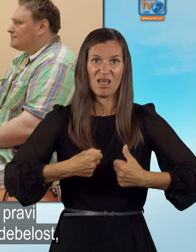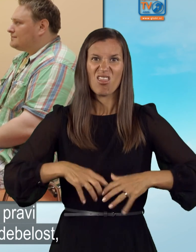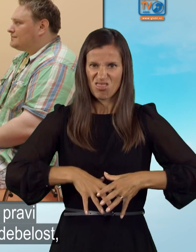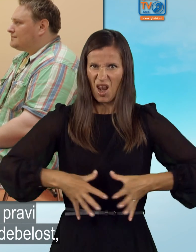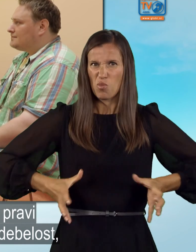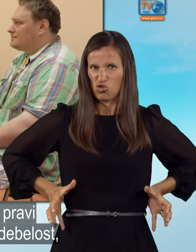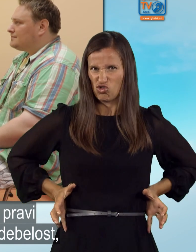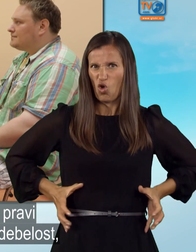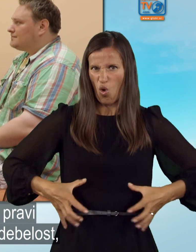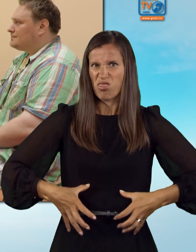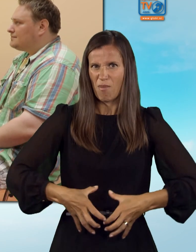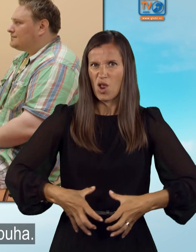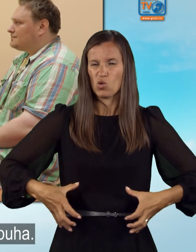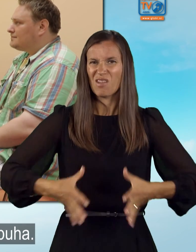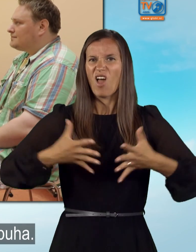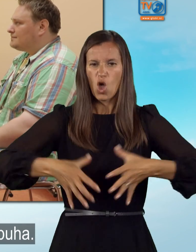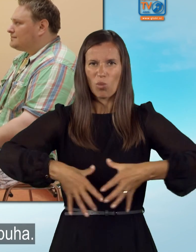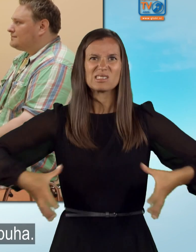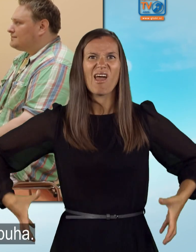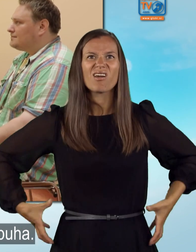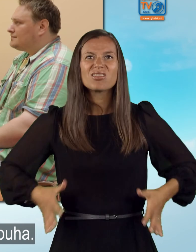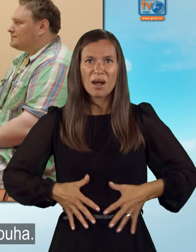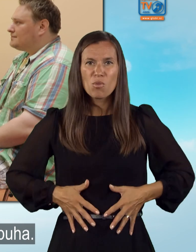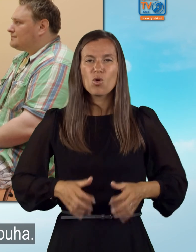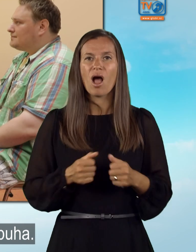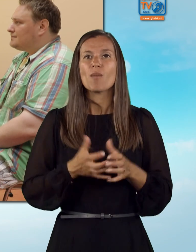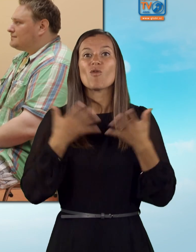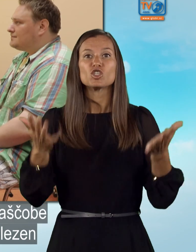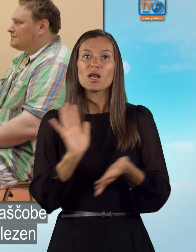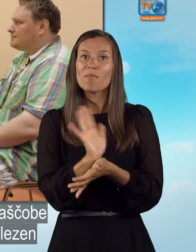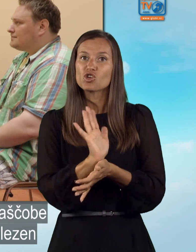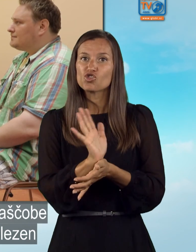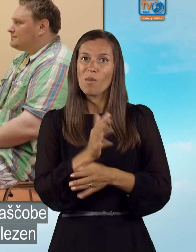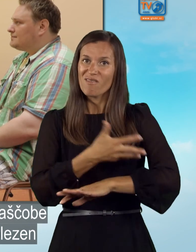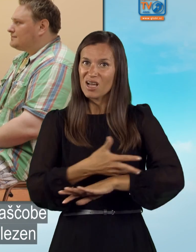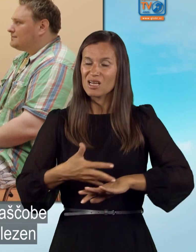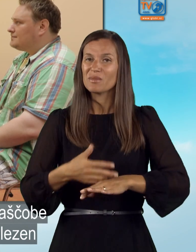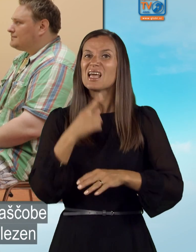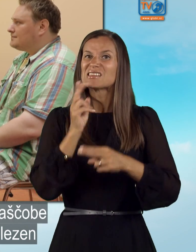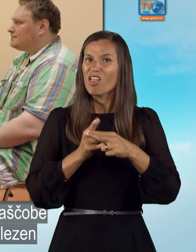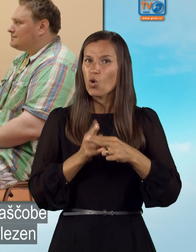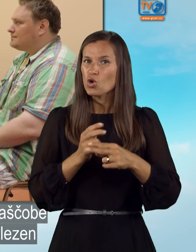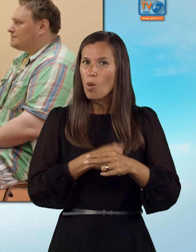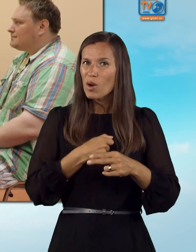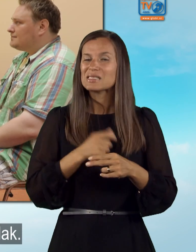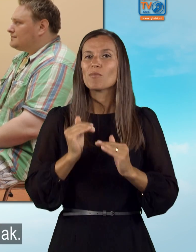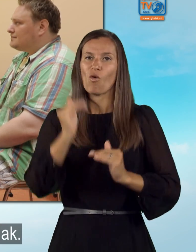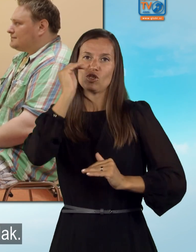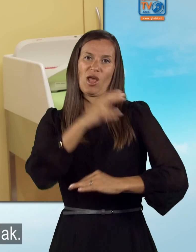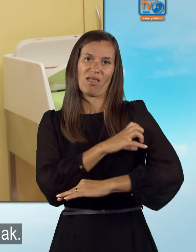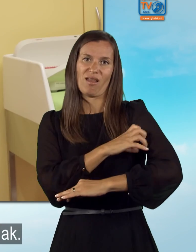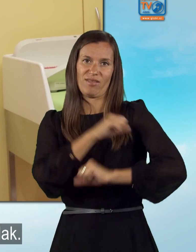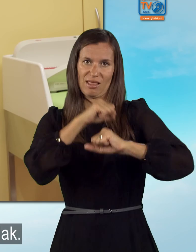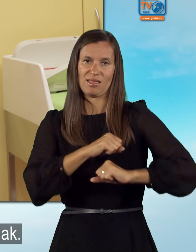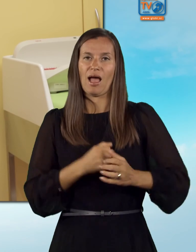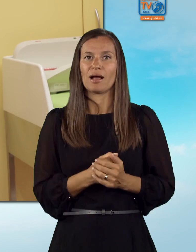to trebušno debelost, če želite, se pravi velik obseg trebuha, povišane maščobe v krvi, sladkorno bolezen in povišan krvni tlak.